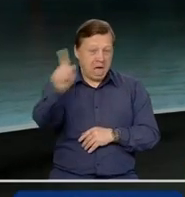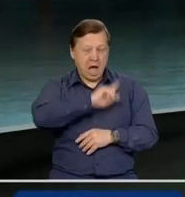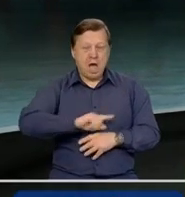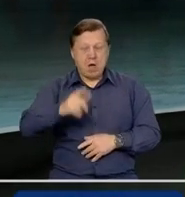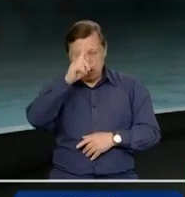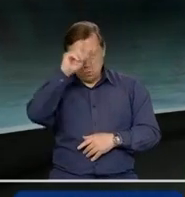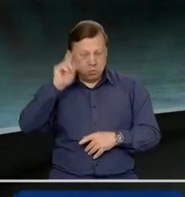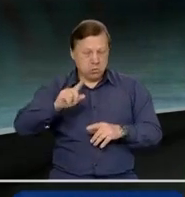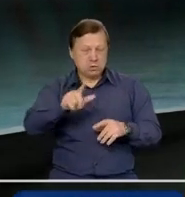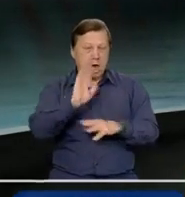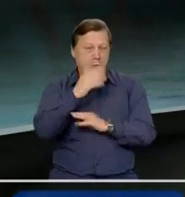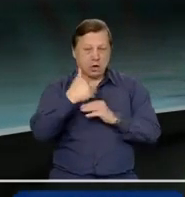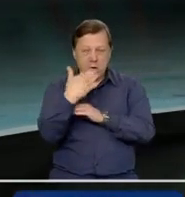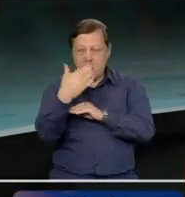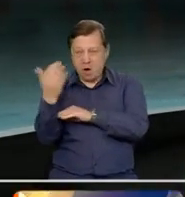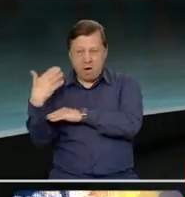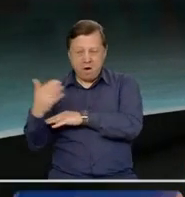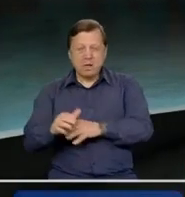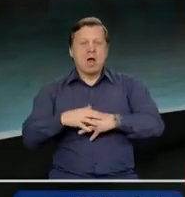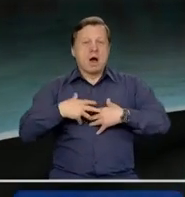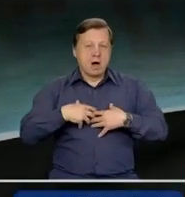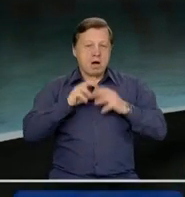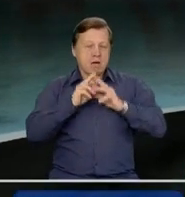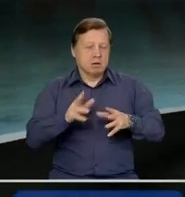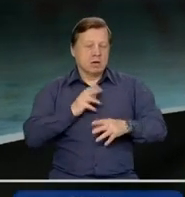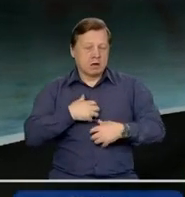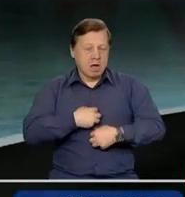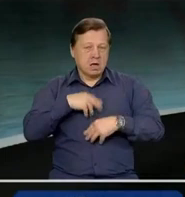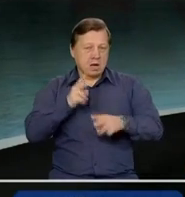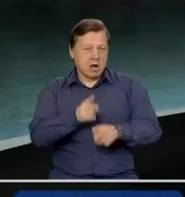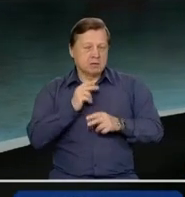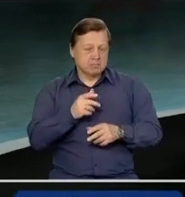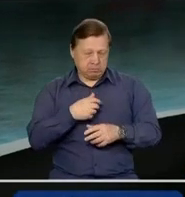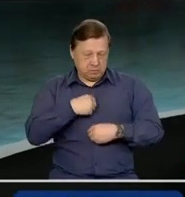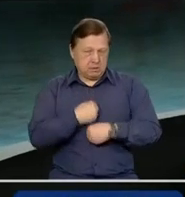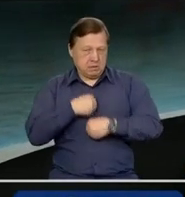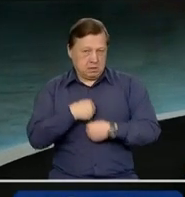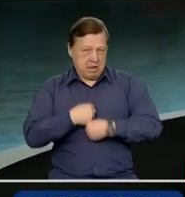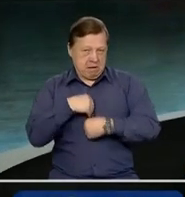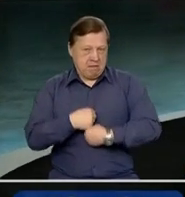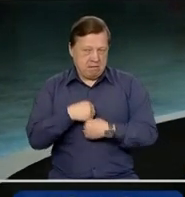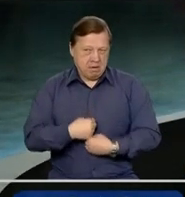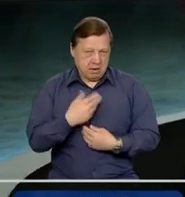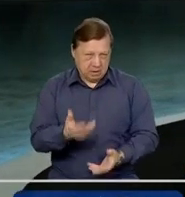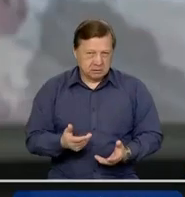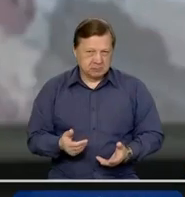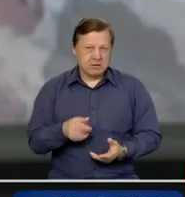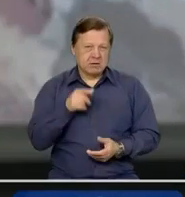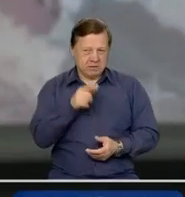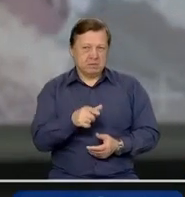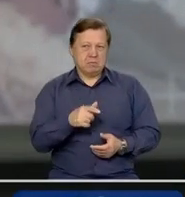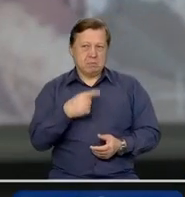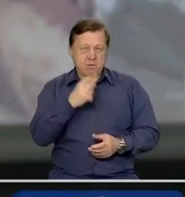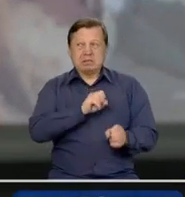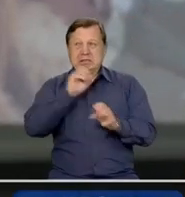kaszlały przez okna i w pobliżu byłby ktoś, który by ten kaszel w jakiś sposób złapał, wdychał